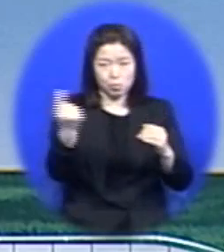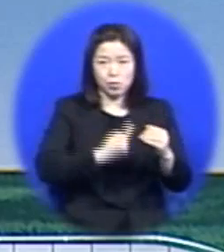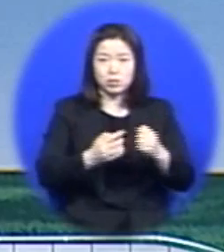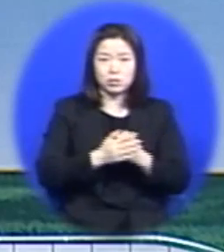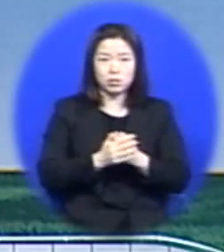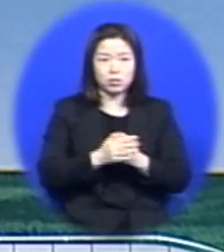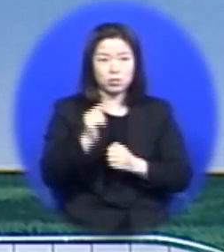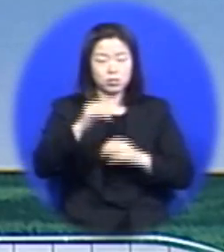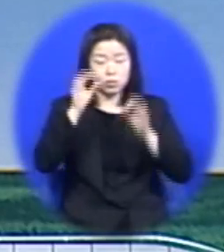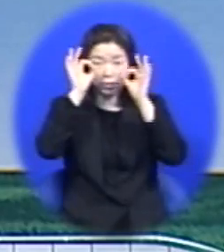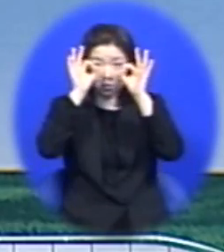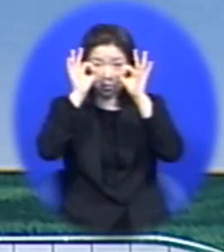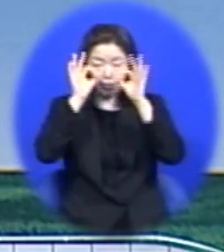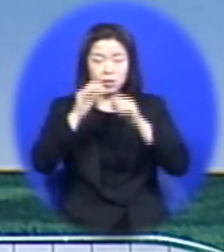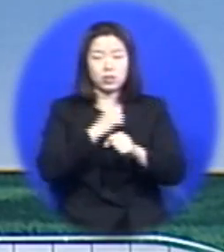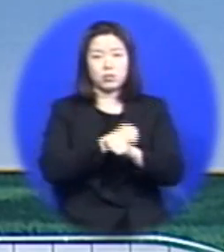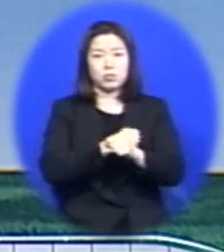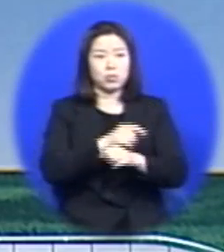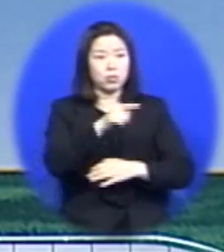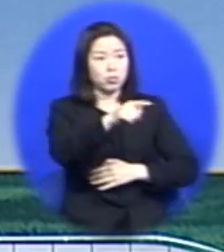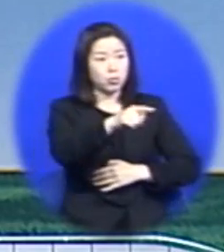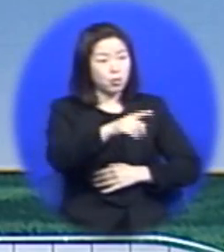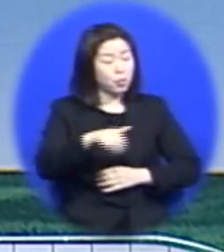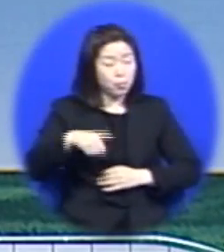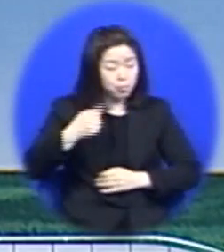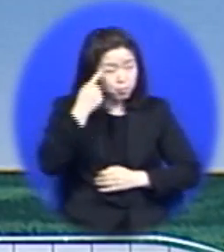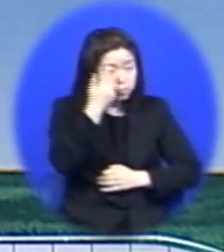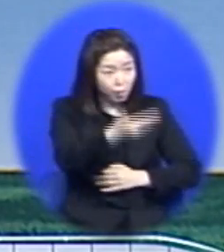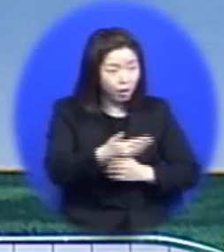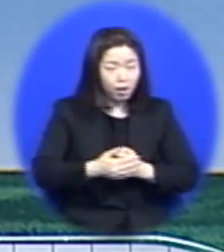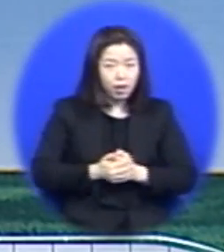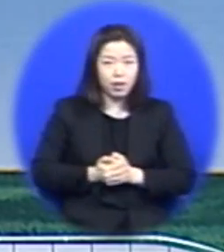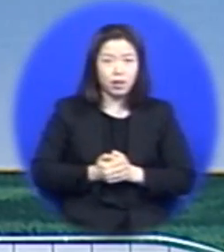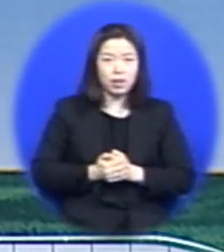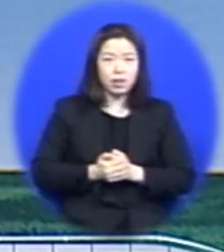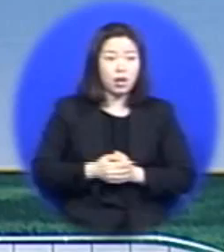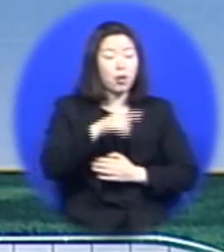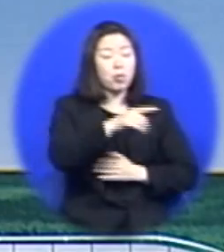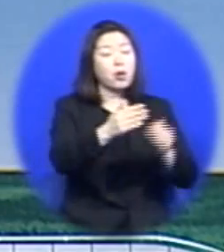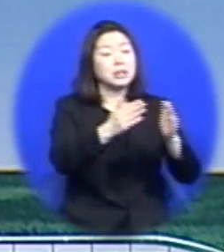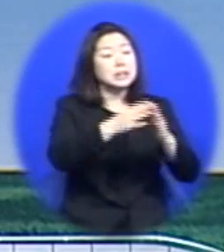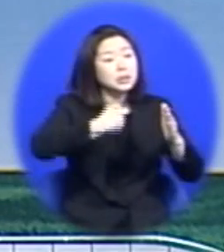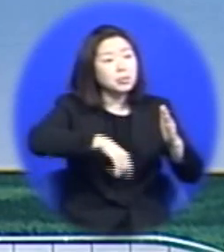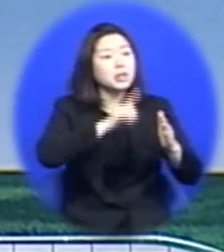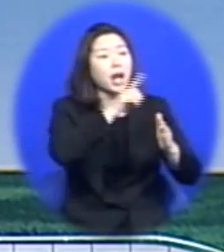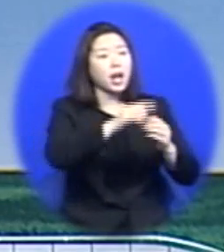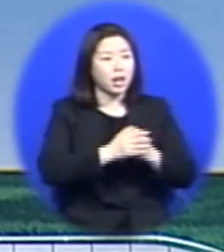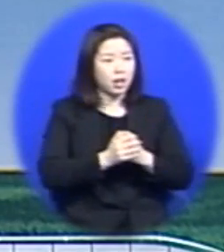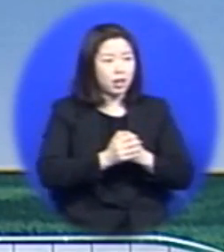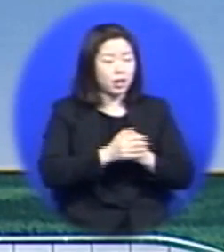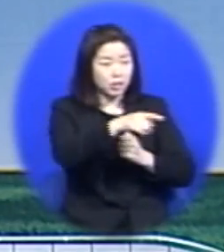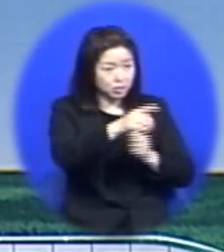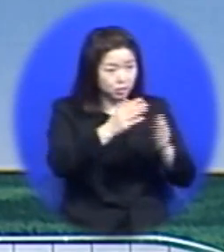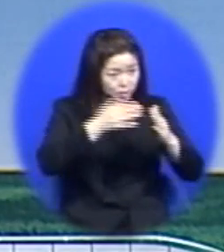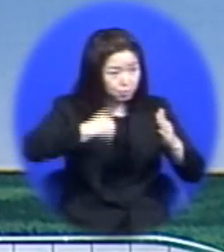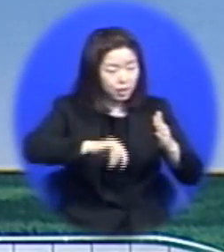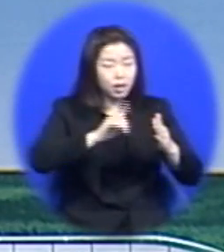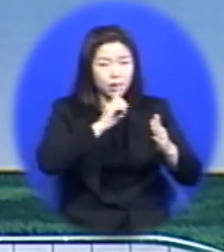눈을 동그랗게 뜨면서 너 진짜 몰랐던 거야? 너 그 집 딸이라고, 딸.